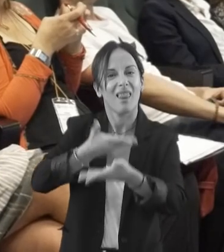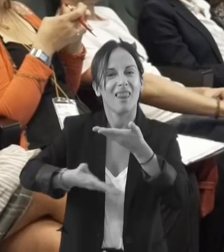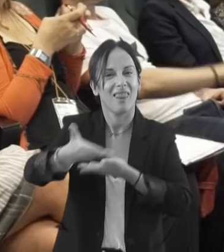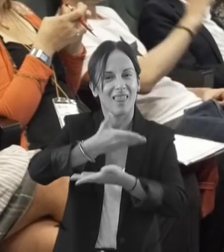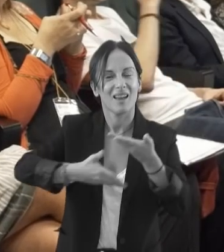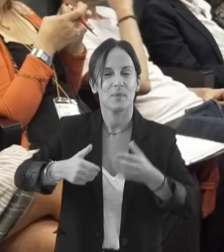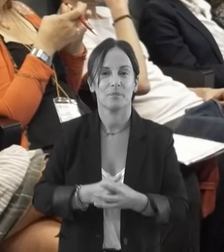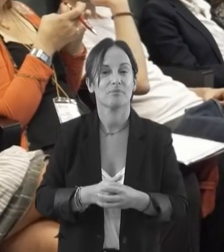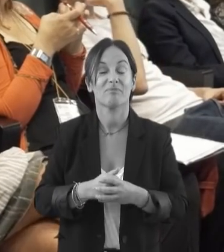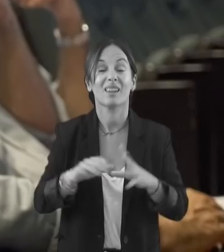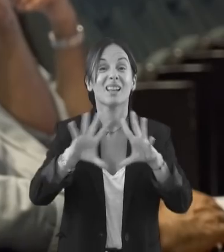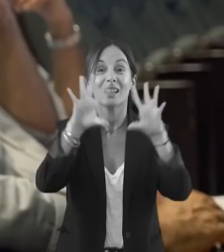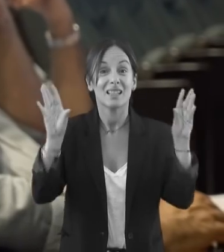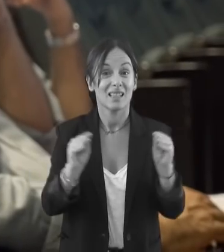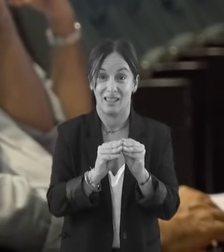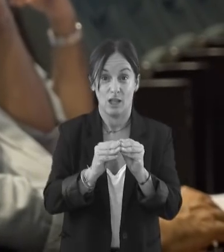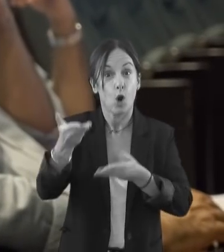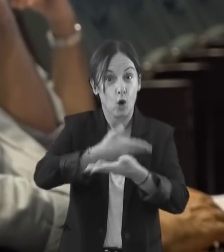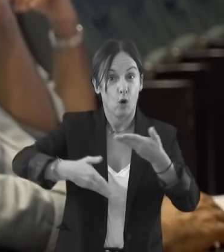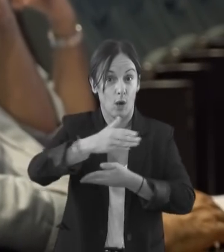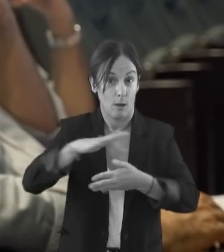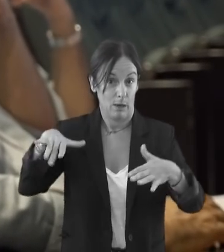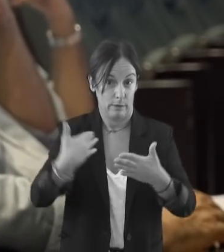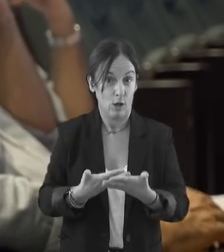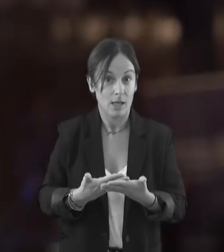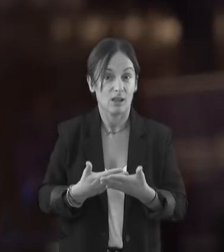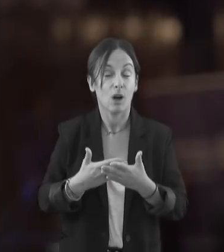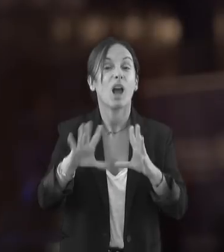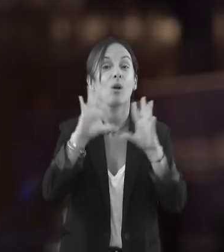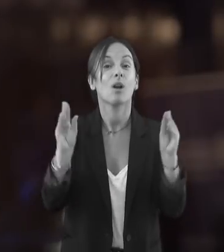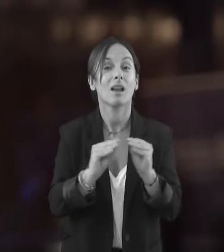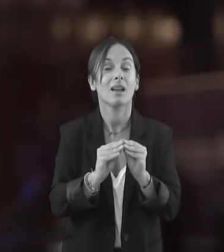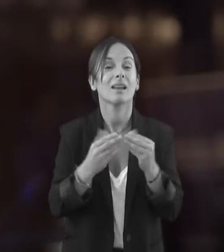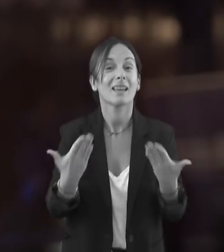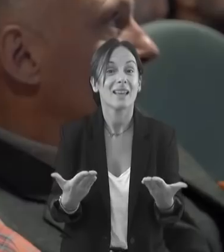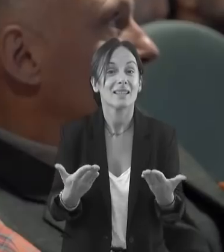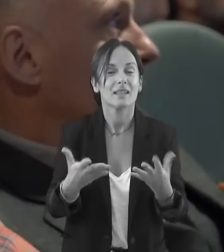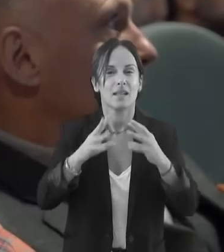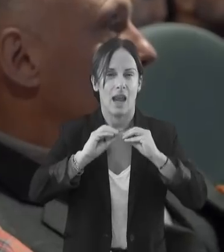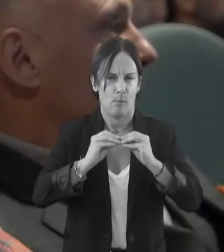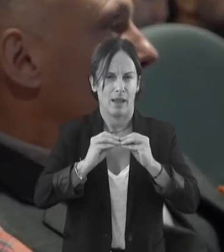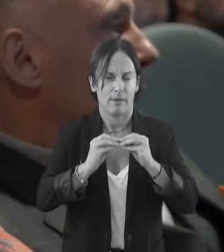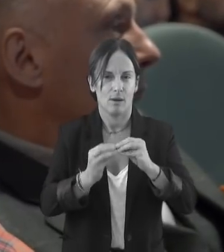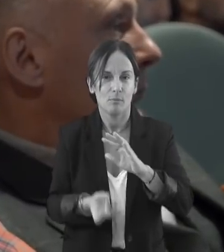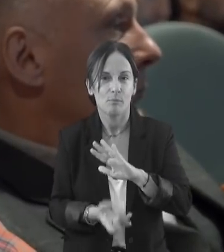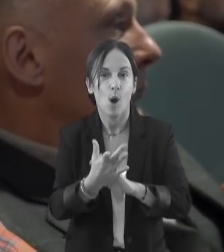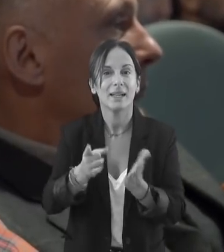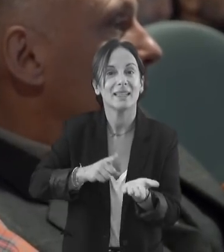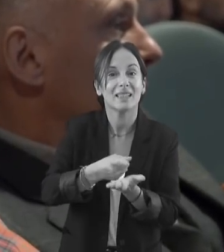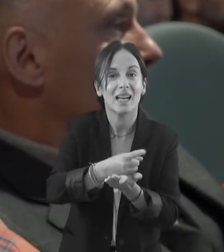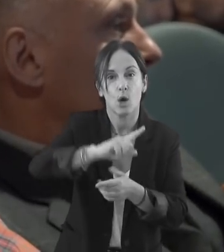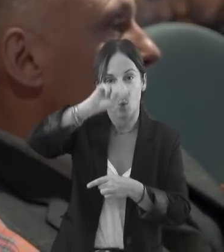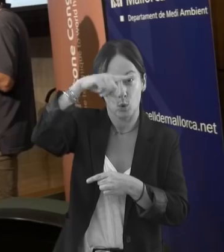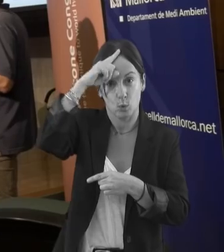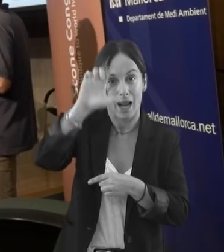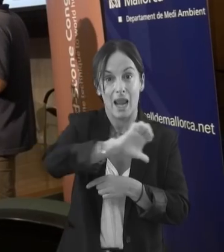i altres iniciatives. Més o manco hem treballat a una vintena de projectes i tots ells ens